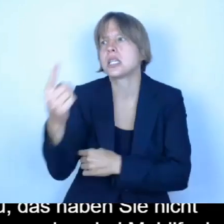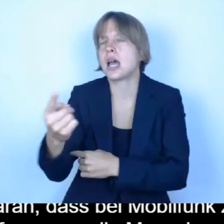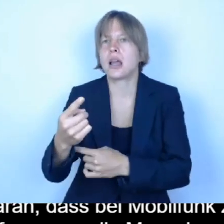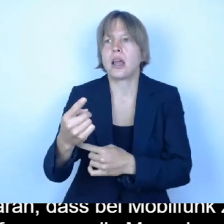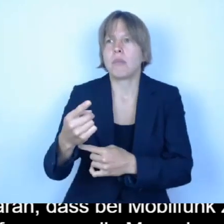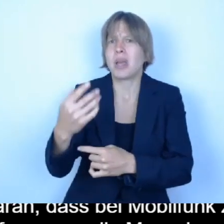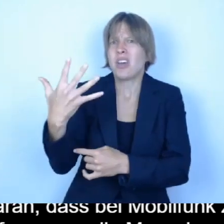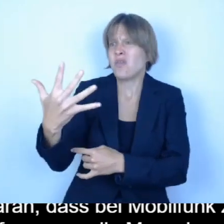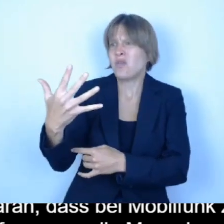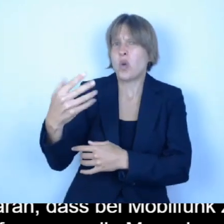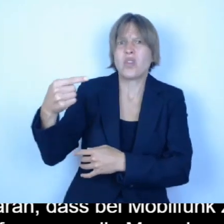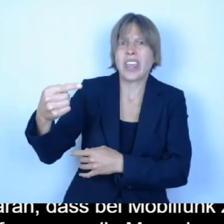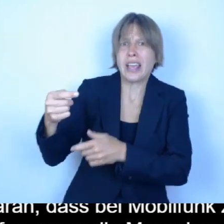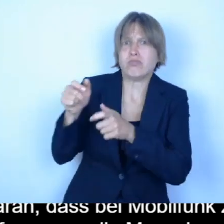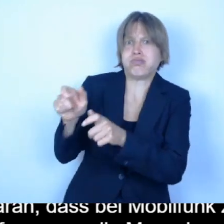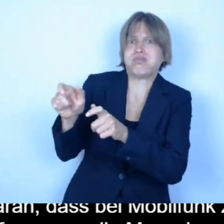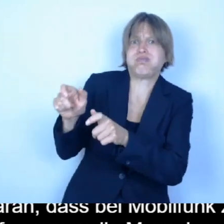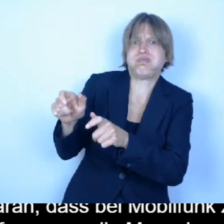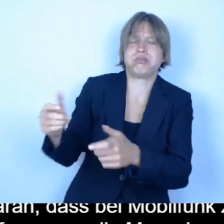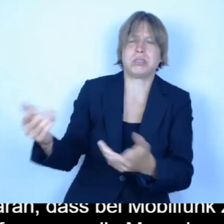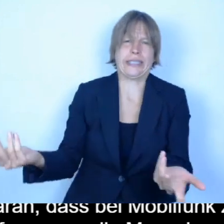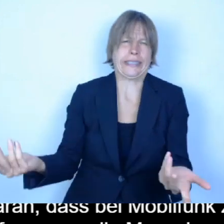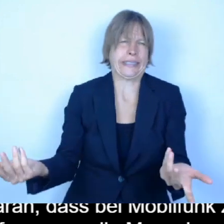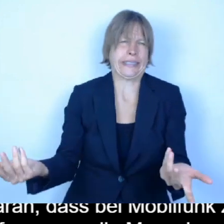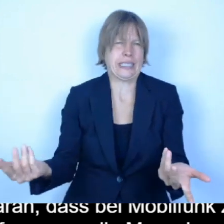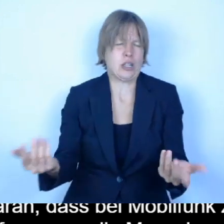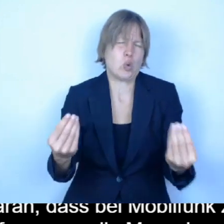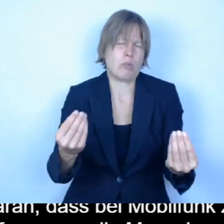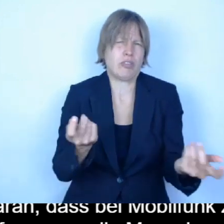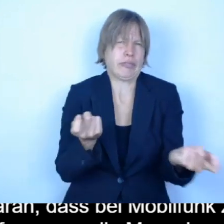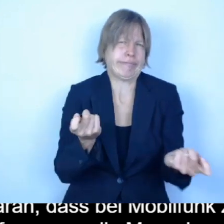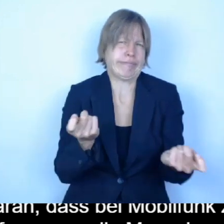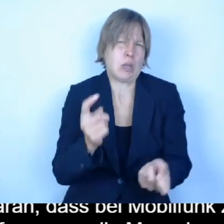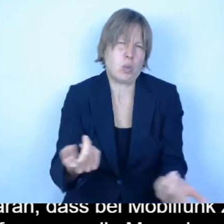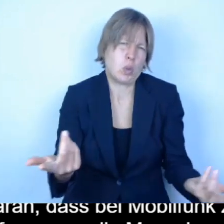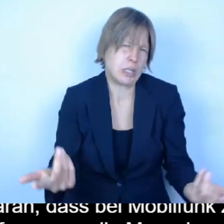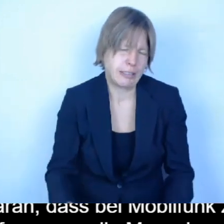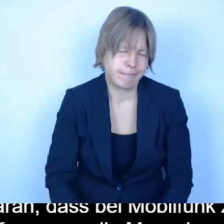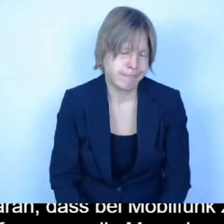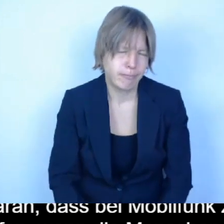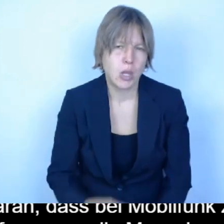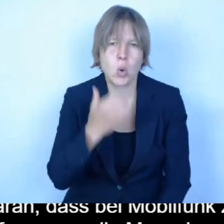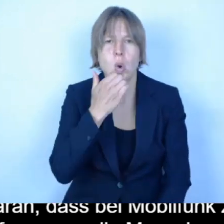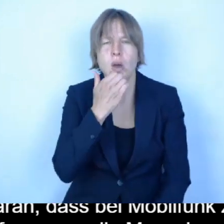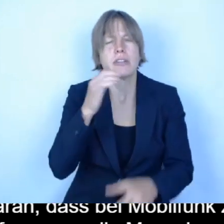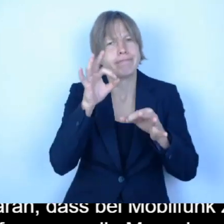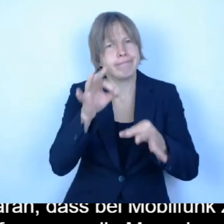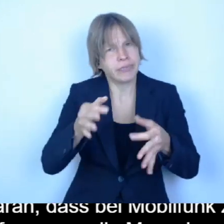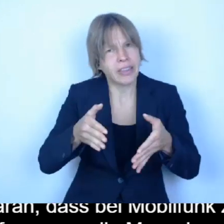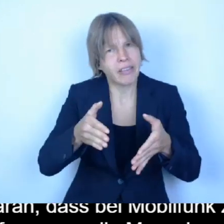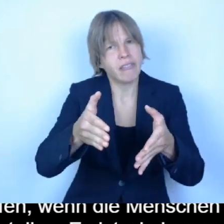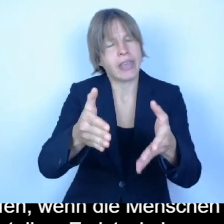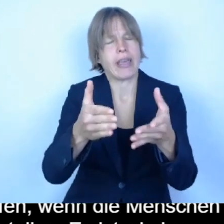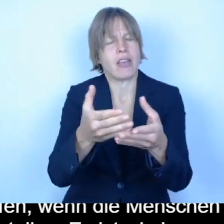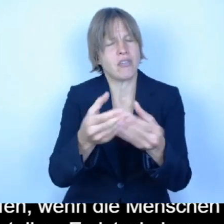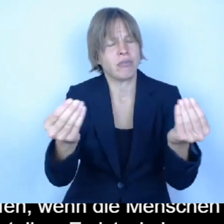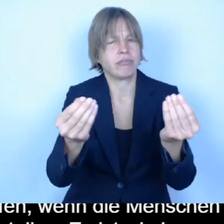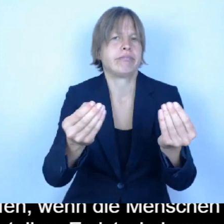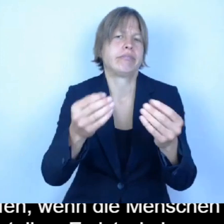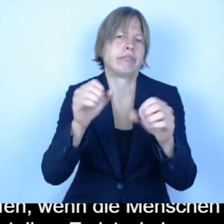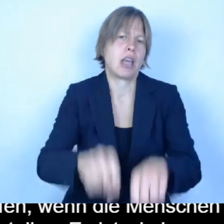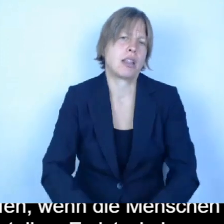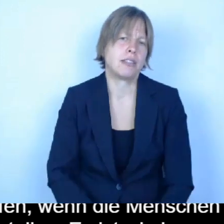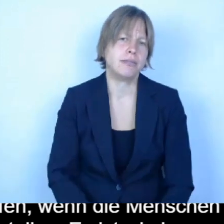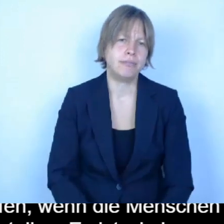Autoren, die alle kostenlos zurzeit Lesungen im Internet machen und Videos hochladen, wenn auch die vielleicht eine Unterstützung kriegen